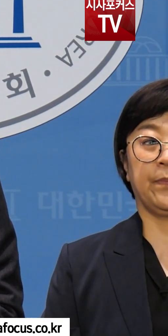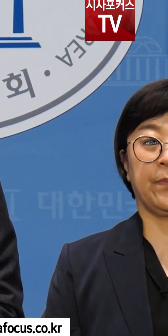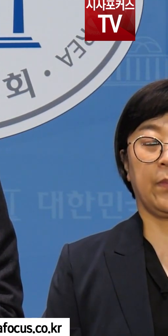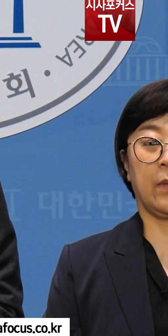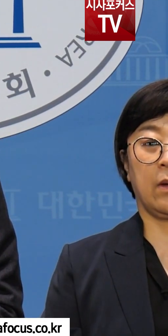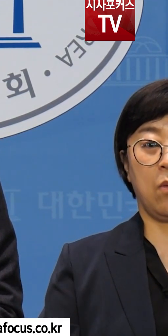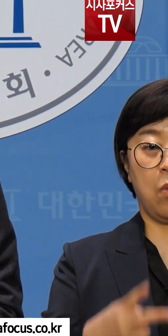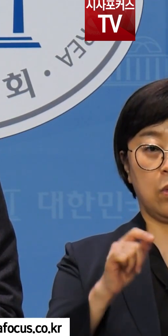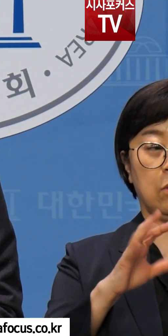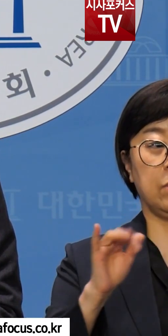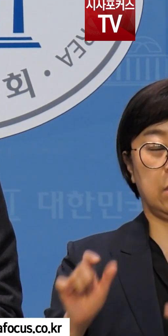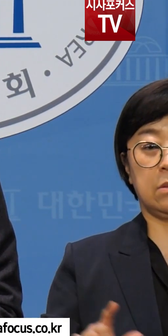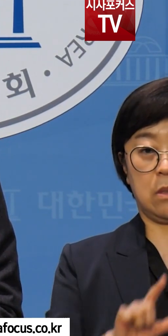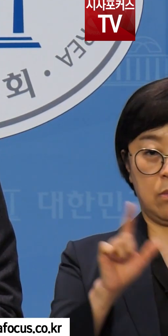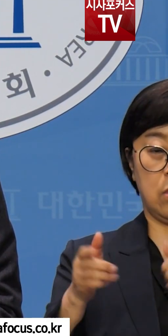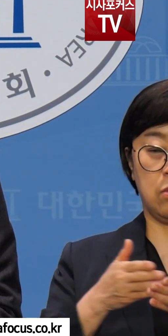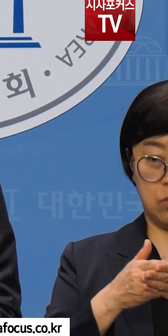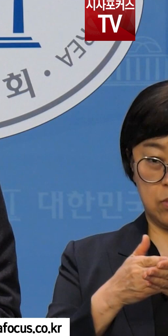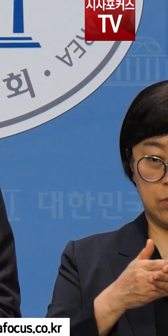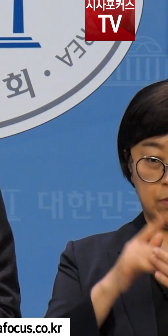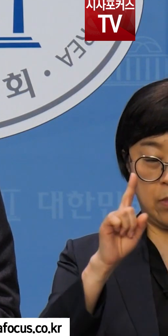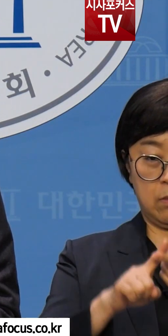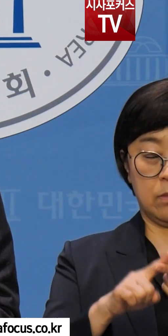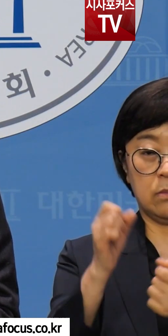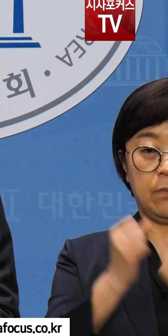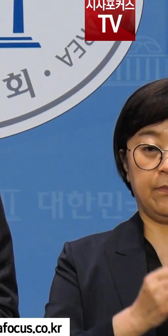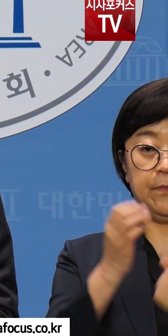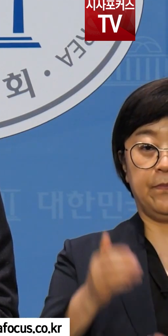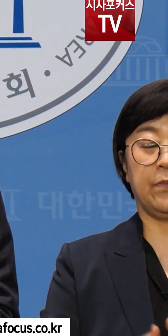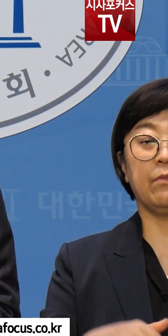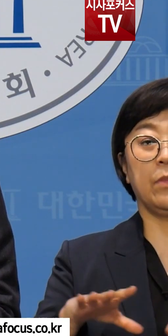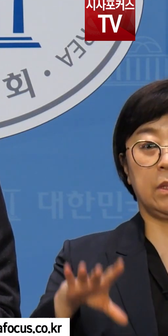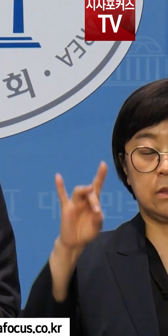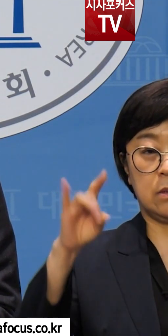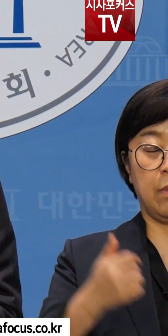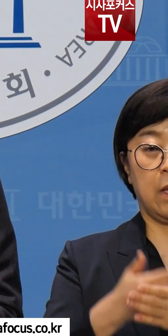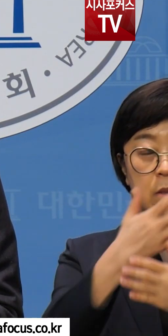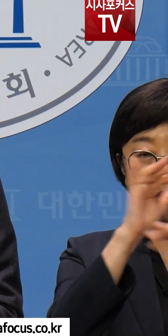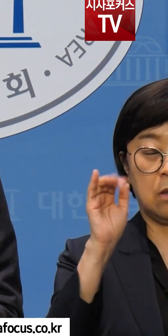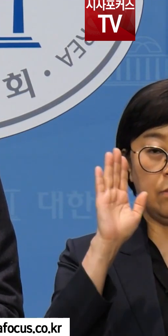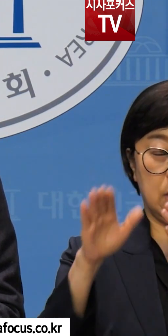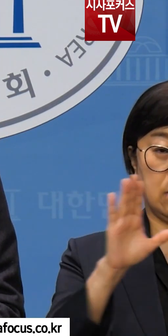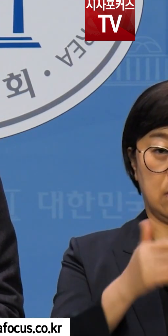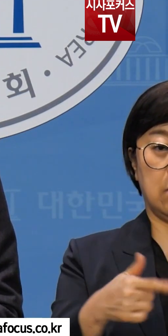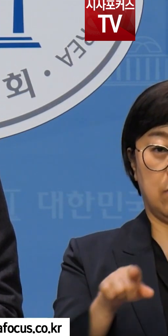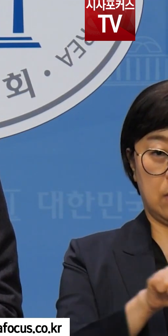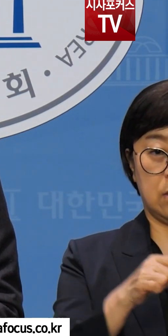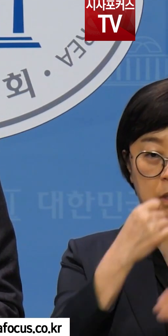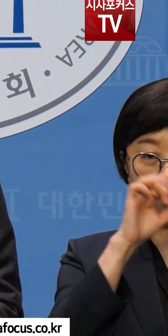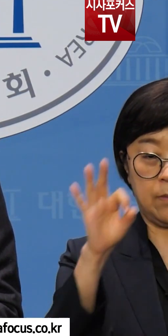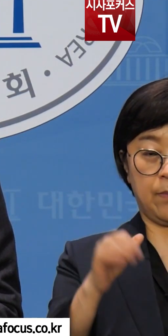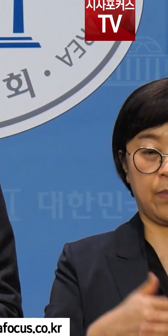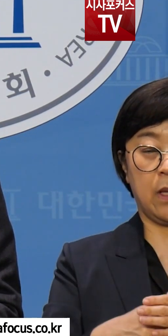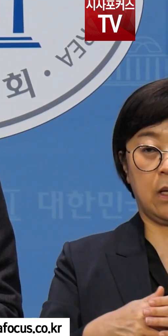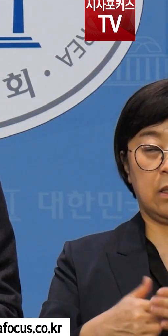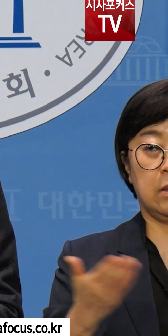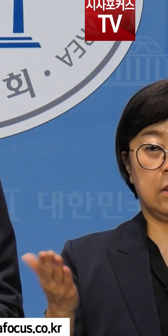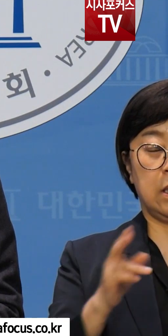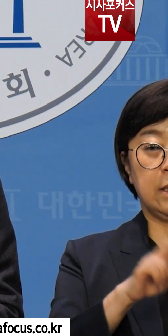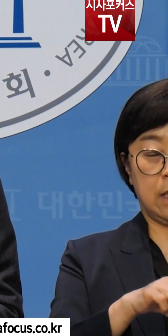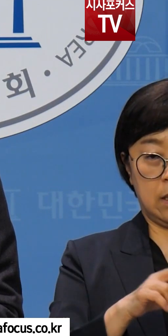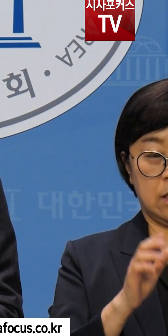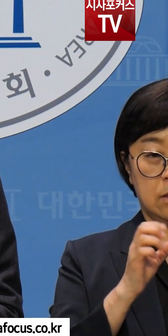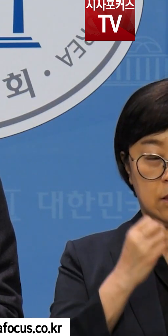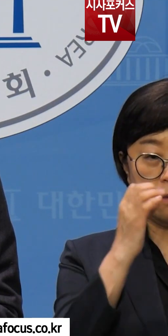이 5대 민생예산과 그 요구액에 대해서 말씀을 좀 드리겠습니다. 우선 청년 미래세대를 위한 예산입니다. 청년 일자리